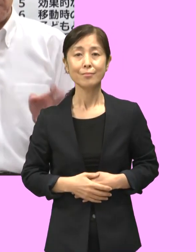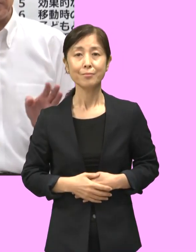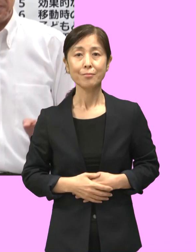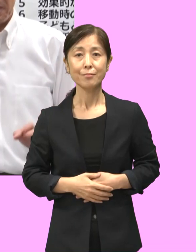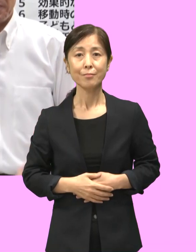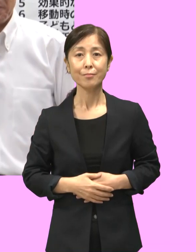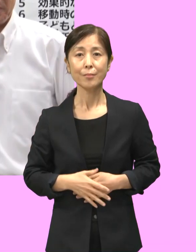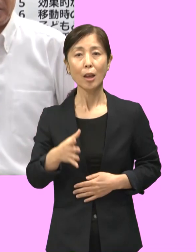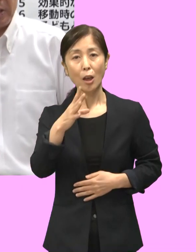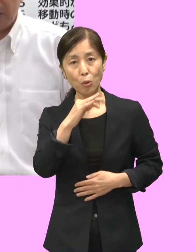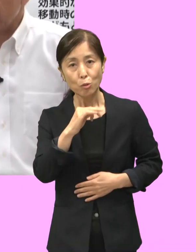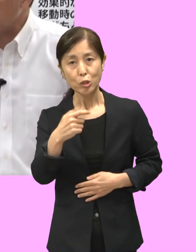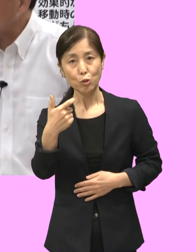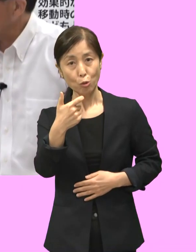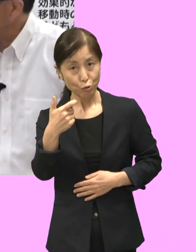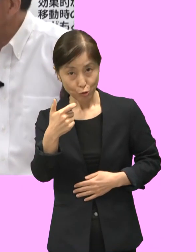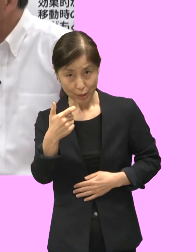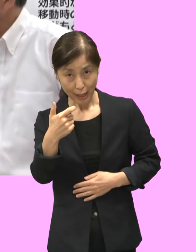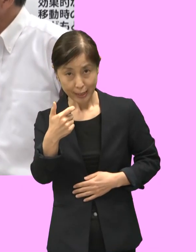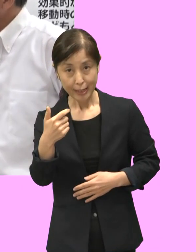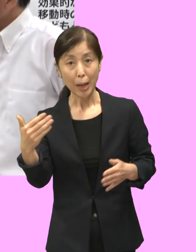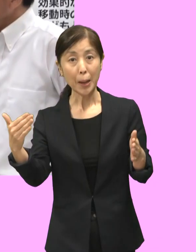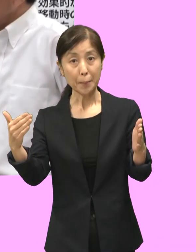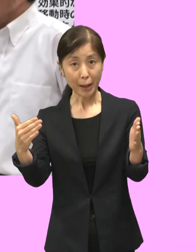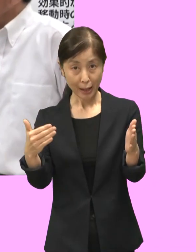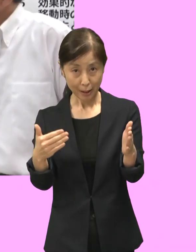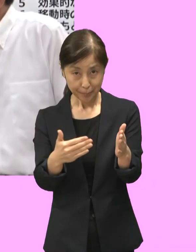60歳までのまさに、